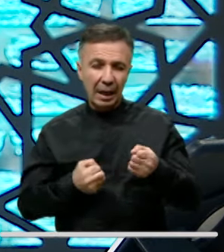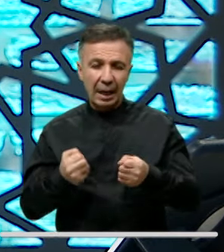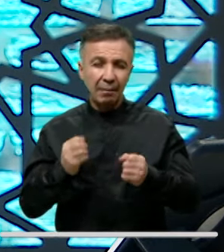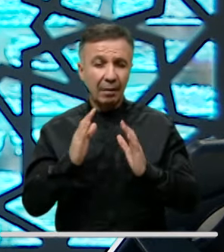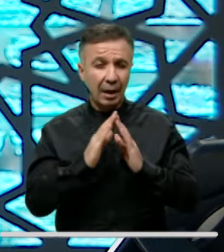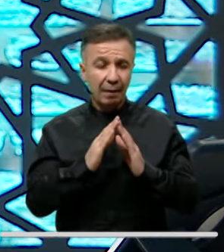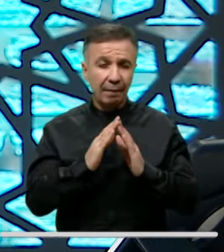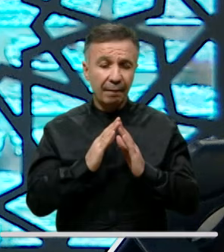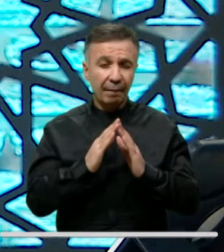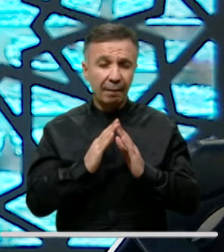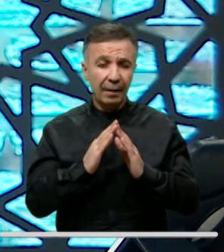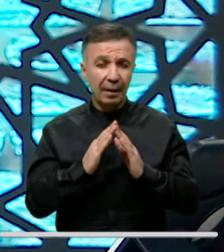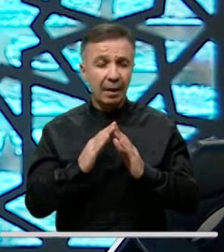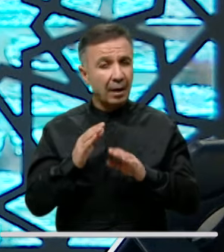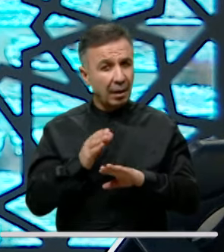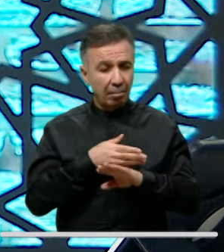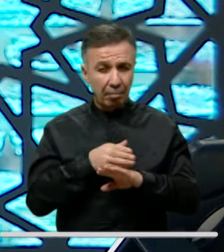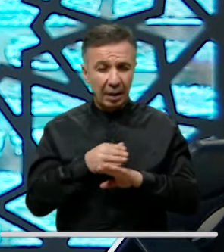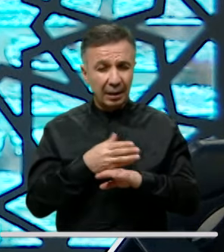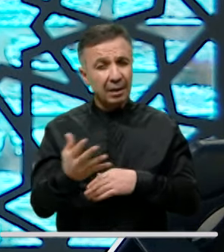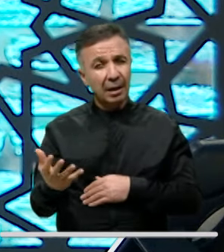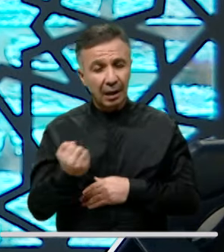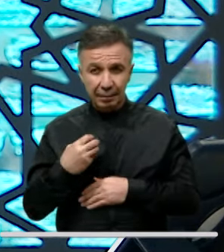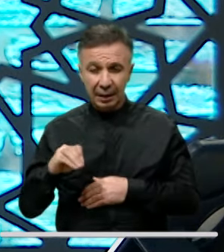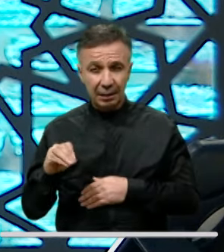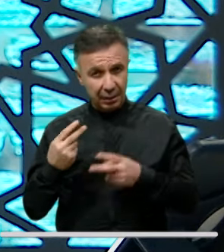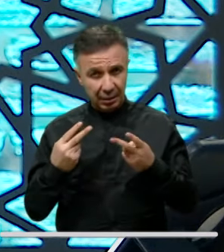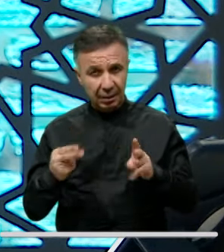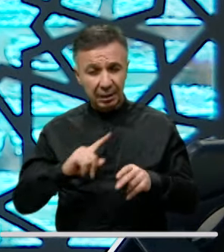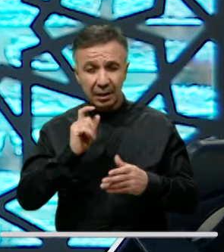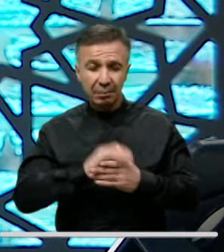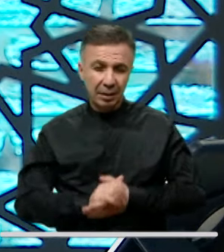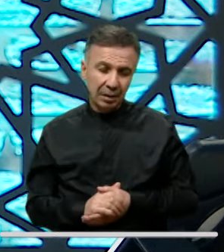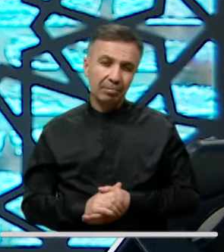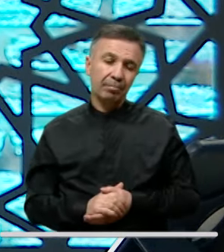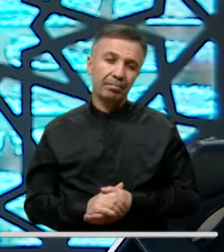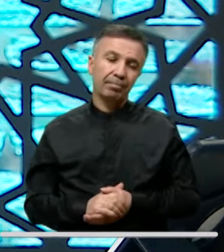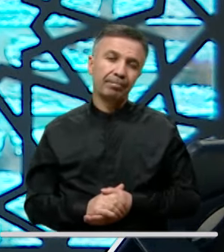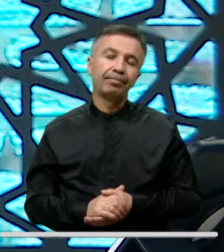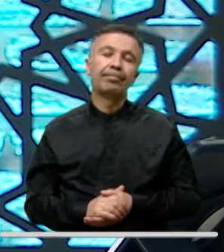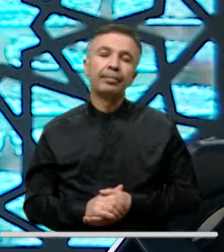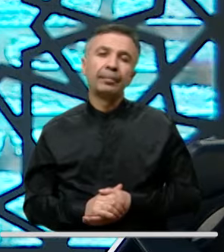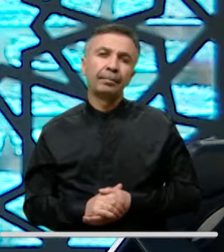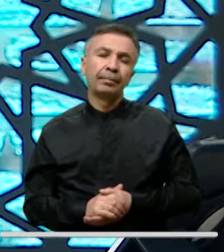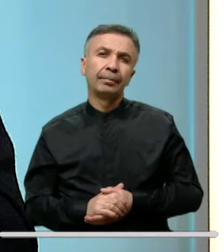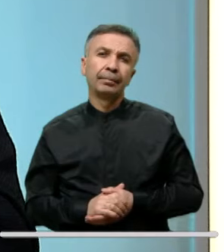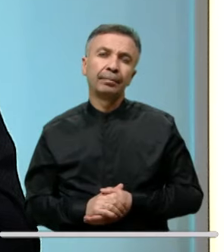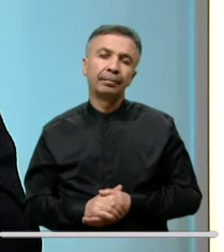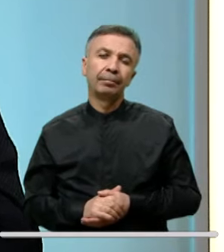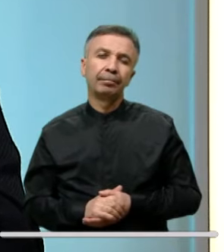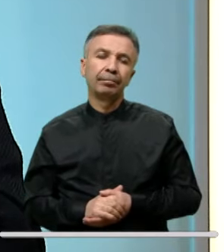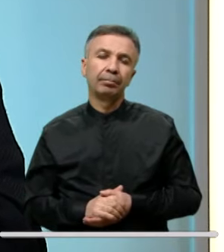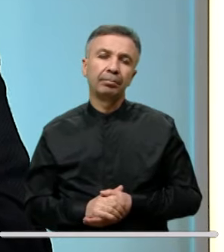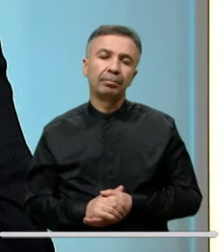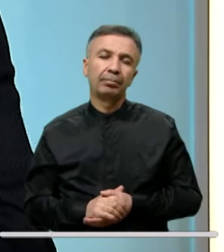arsa, taşınır taşınmaz malların alınıp satılması caiz midir? Bu konuda hocamızın cevabı nedir acaba demiş. Yani durup